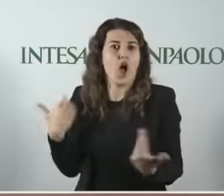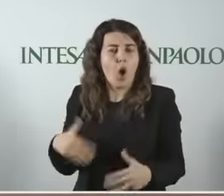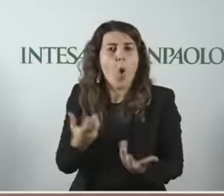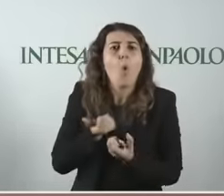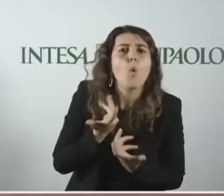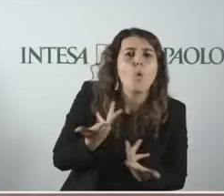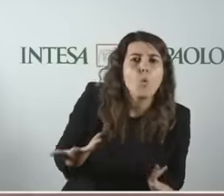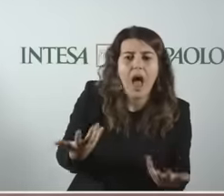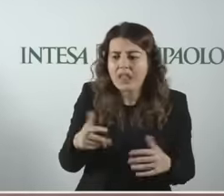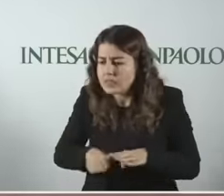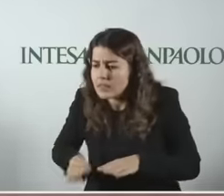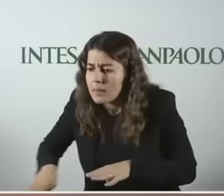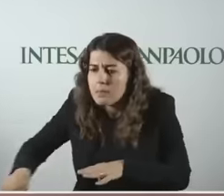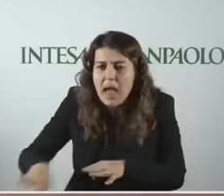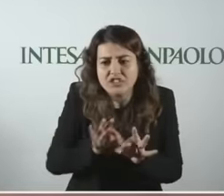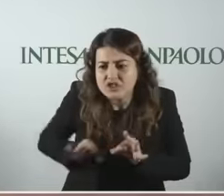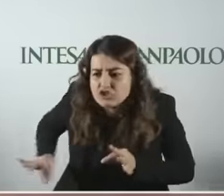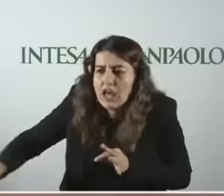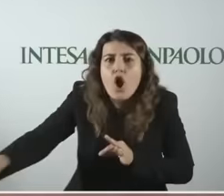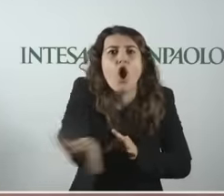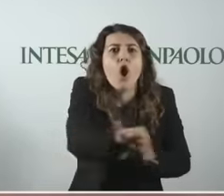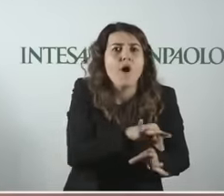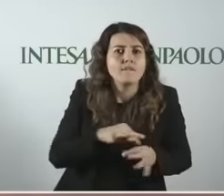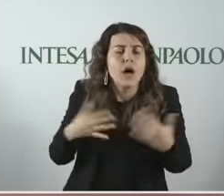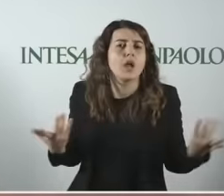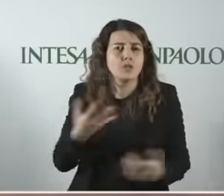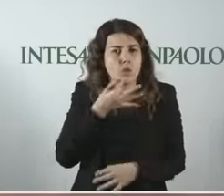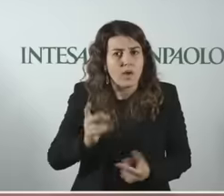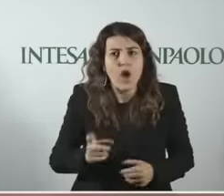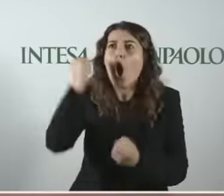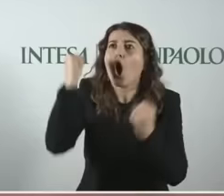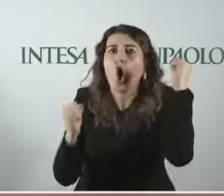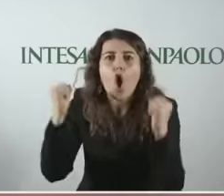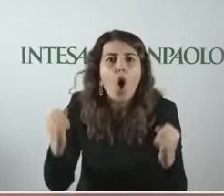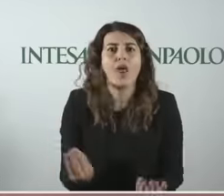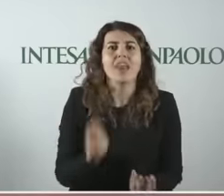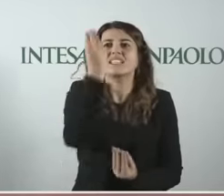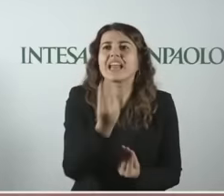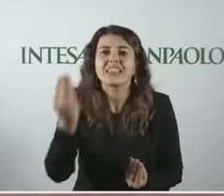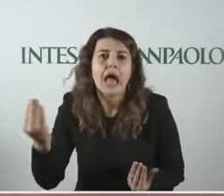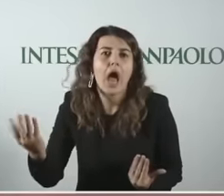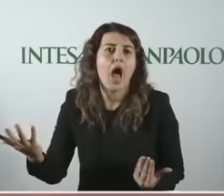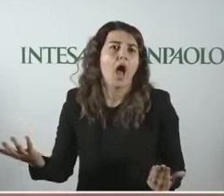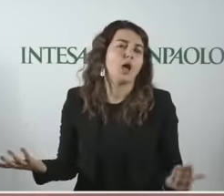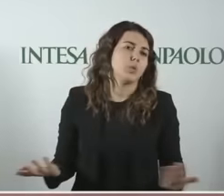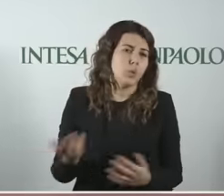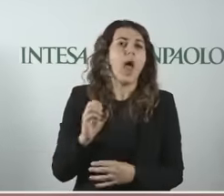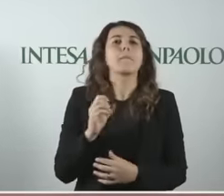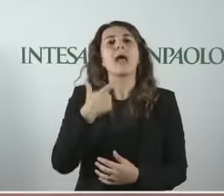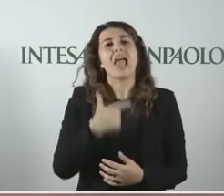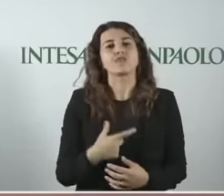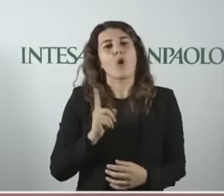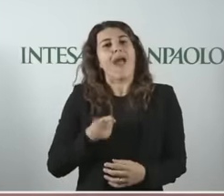passi di diametro di circonferenza le colonne le statue Ecco maestro Gregorio